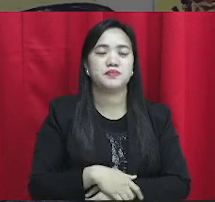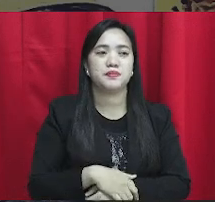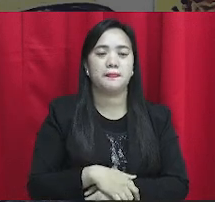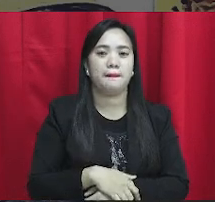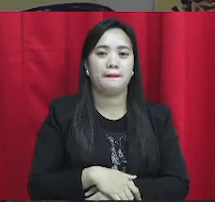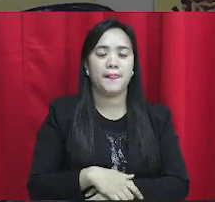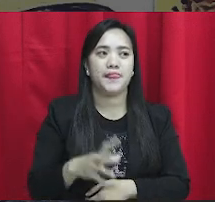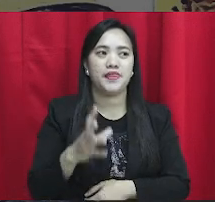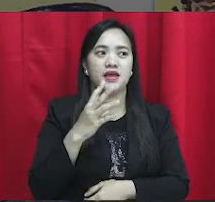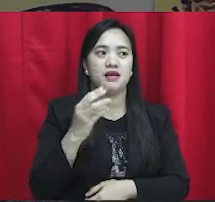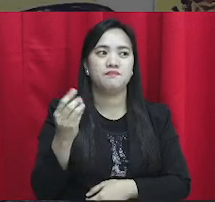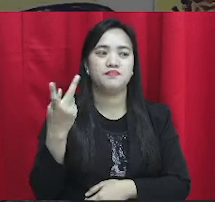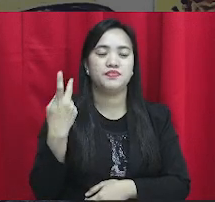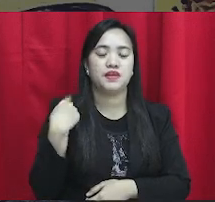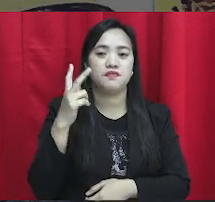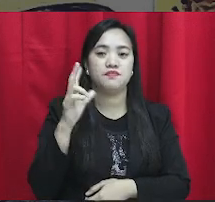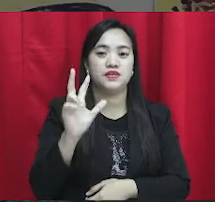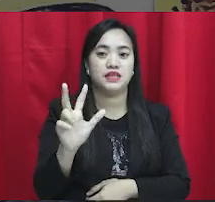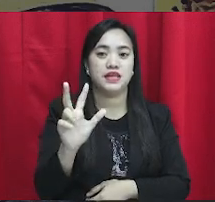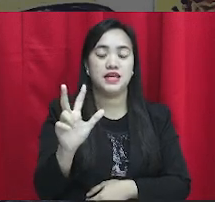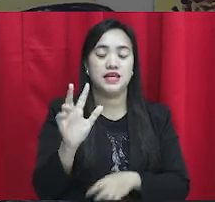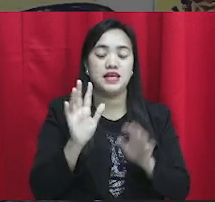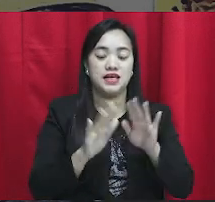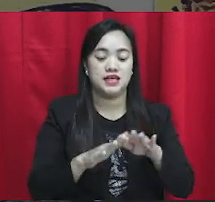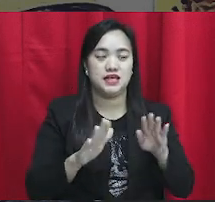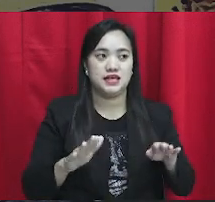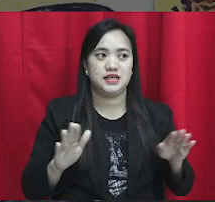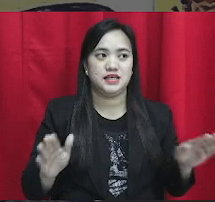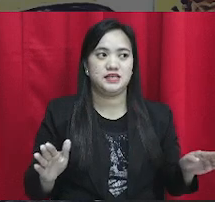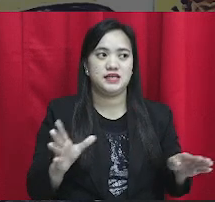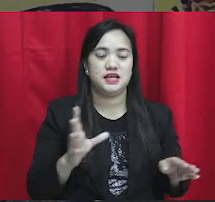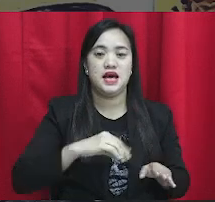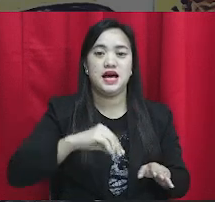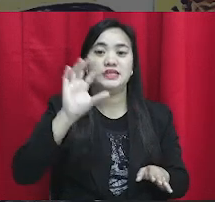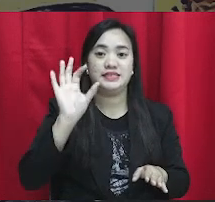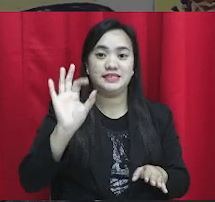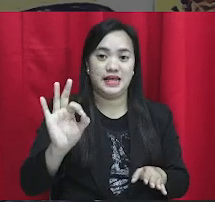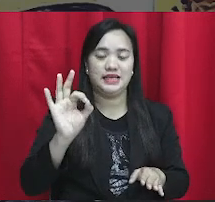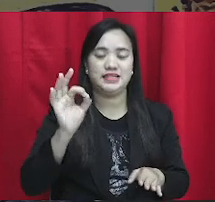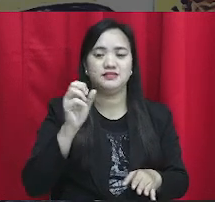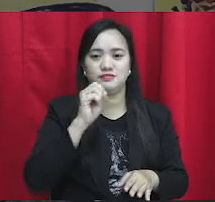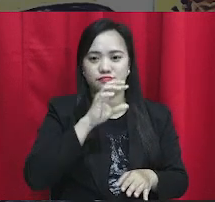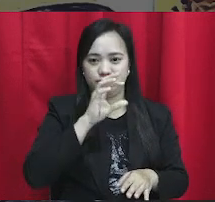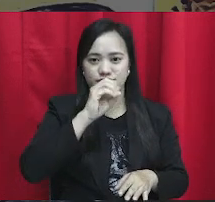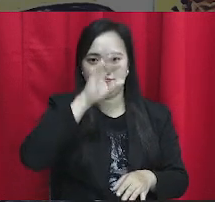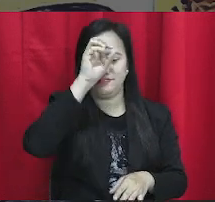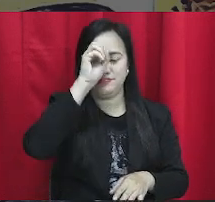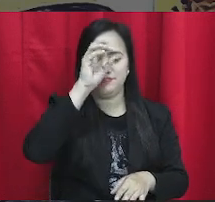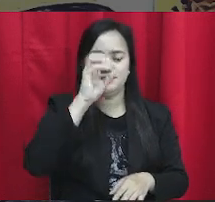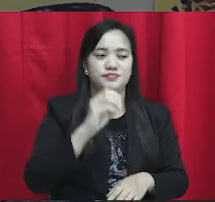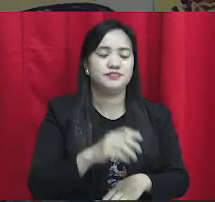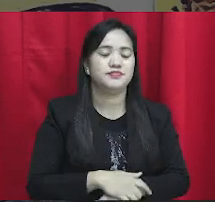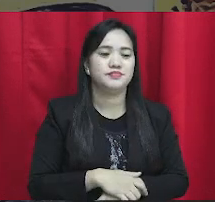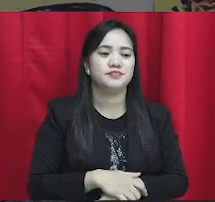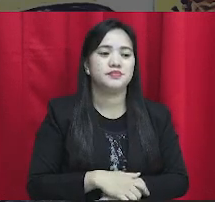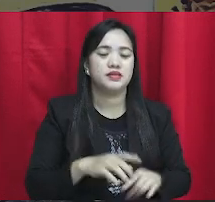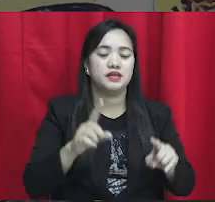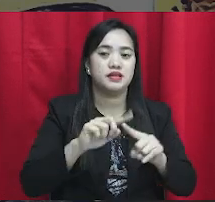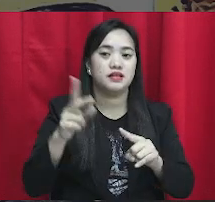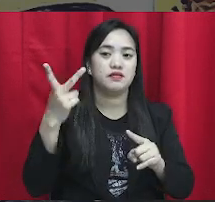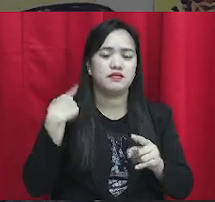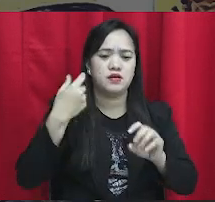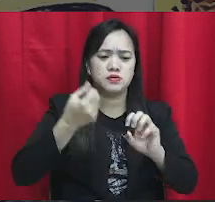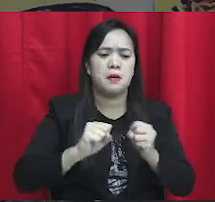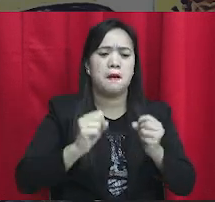At mayroon pong tatlong anak na may siyam na apo. Yeah, at malakas po,